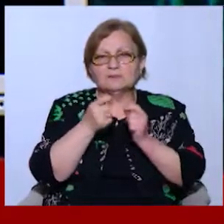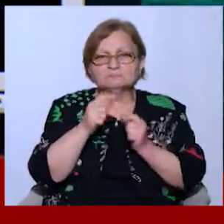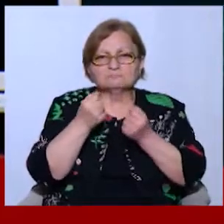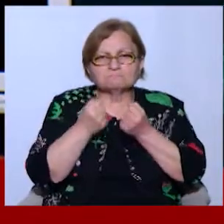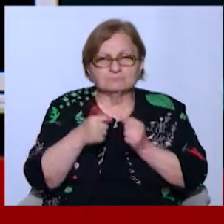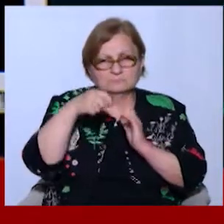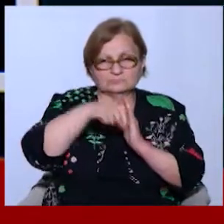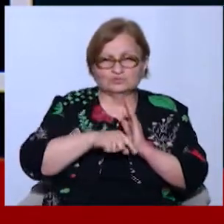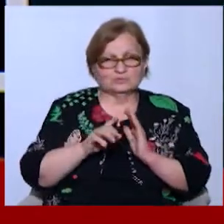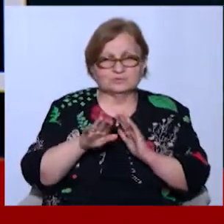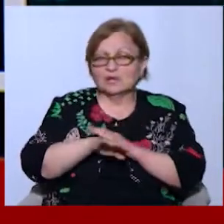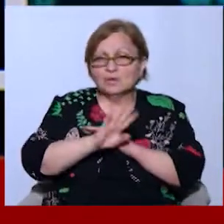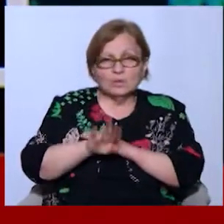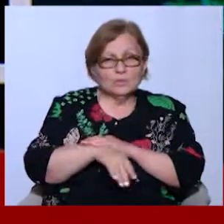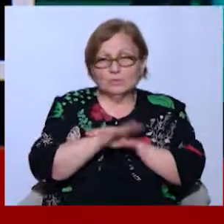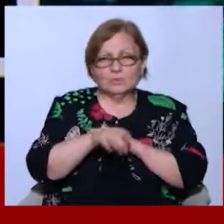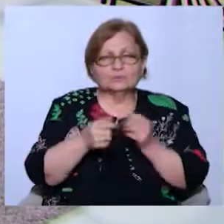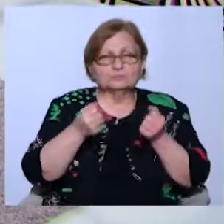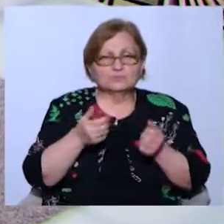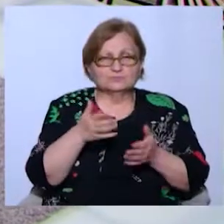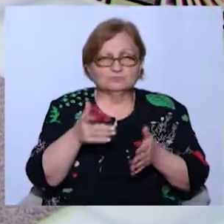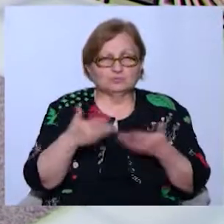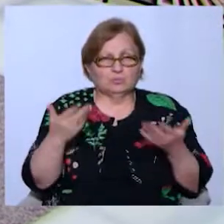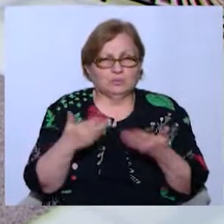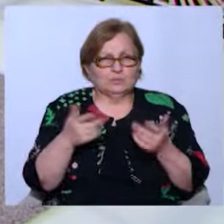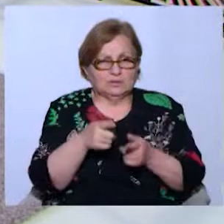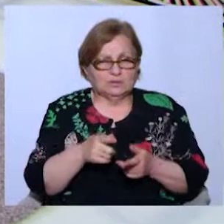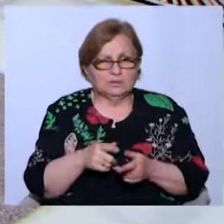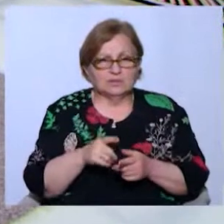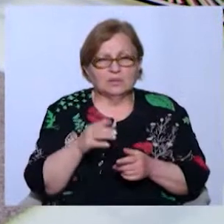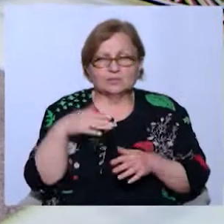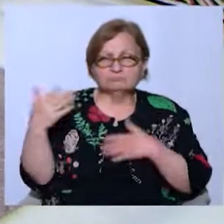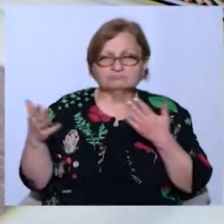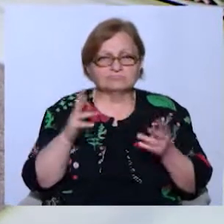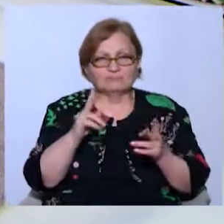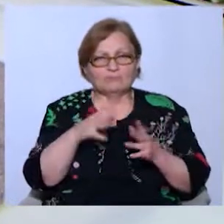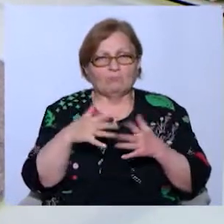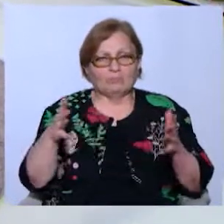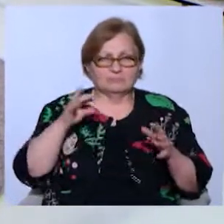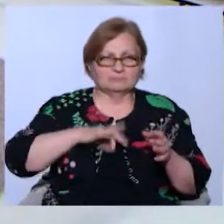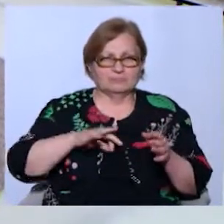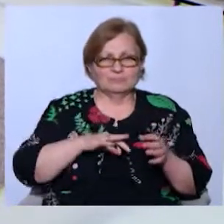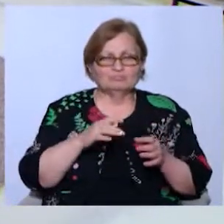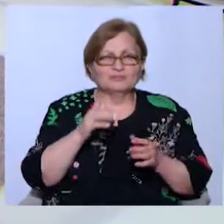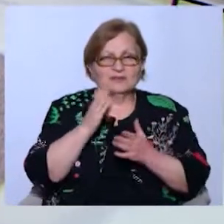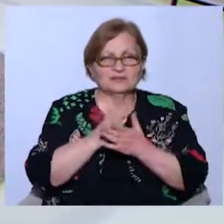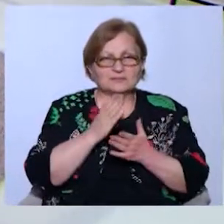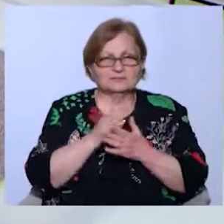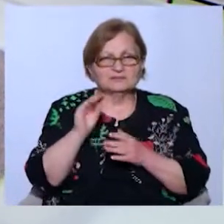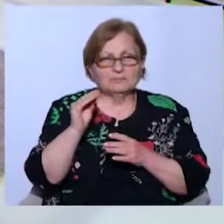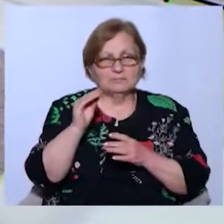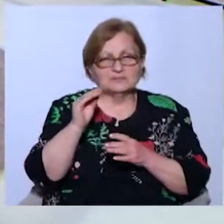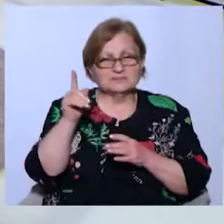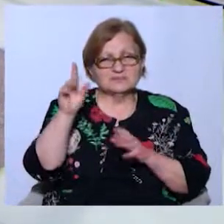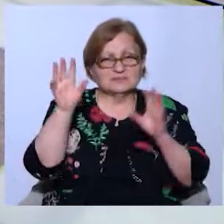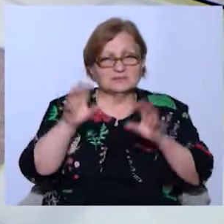სხვა რაღაცა არ დადეს არავითარი წონა იმისათვის რომ არც ერთ მხარეს არ კონდეს უპირატესობა. ახლა იცით ხო ფიზიკის კანონებიდან